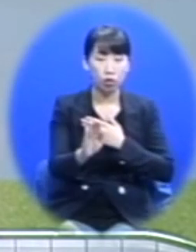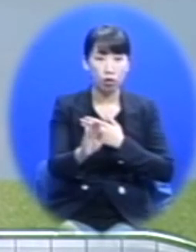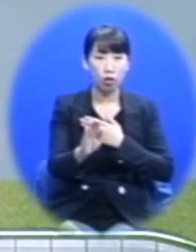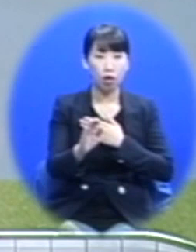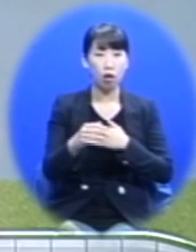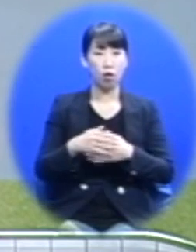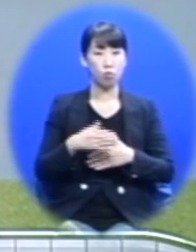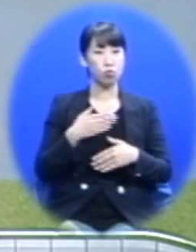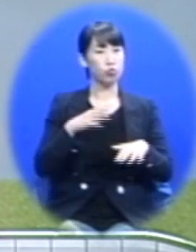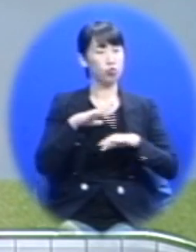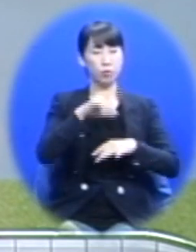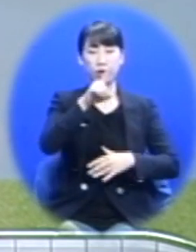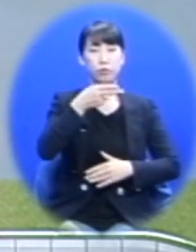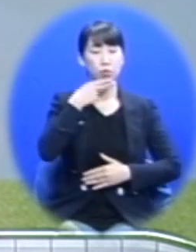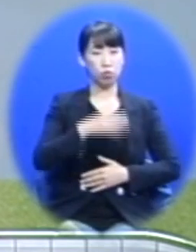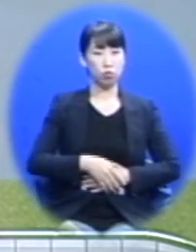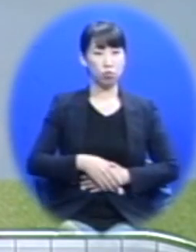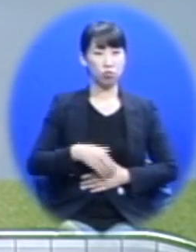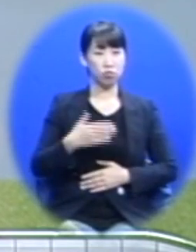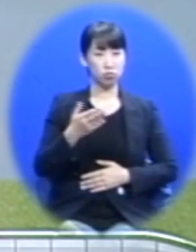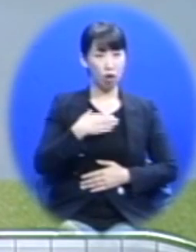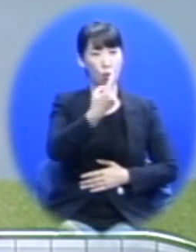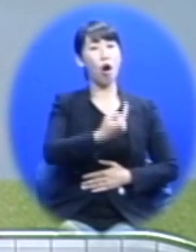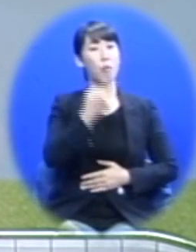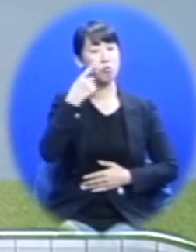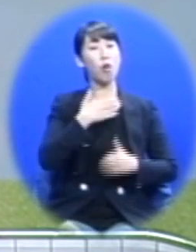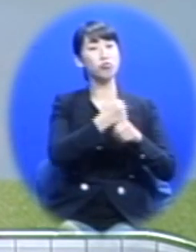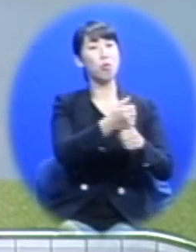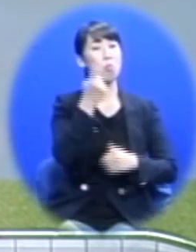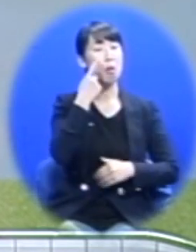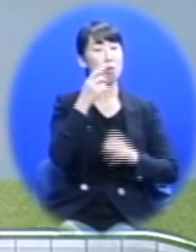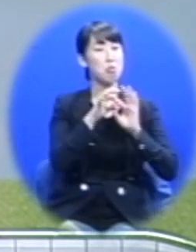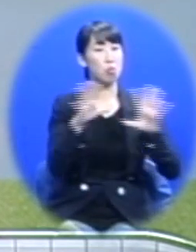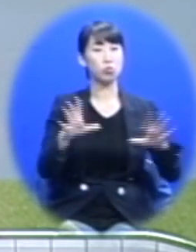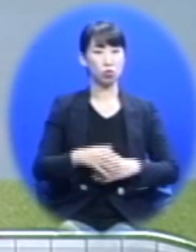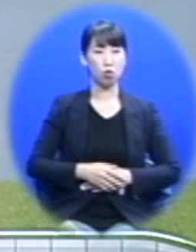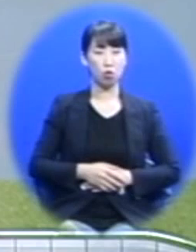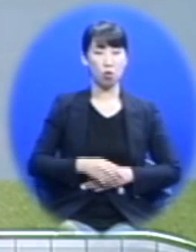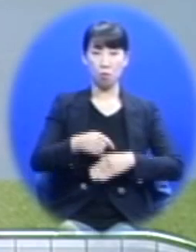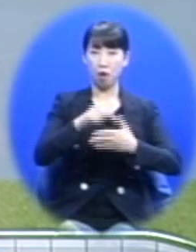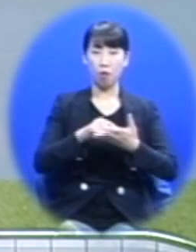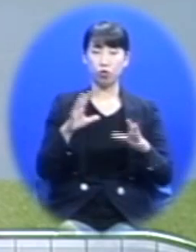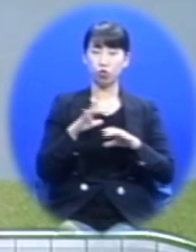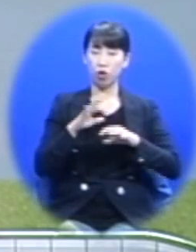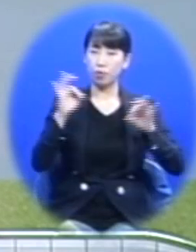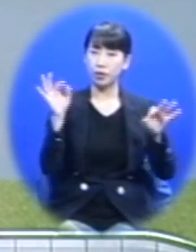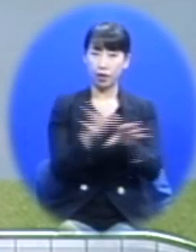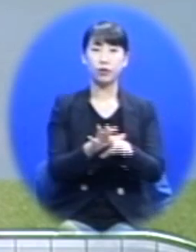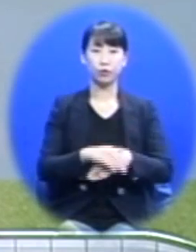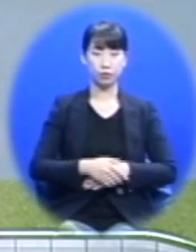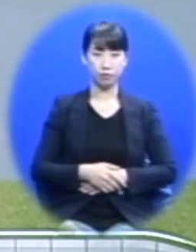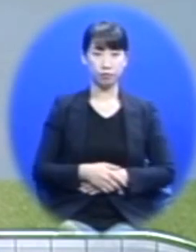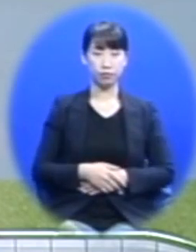오려면 와. 공안? 올 때면 와봐. 갑자기 마음의 두려움이 없어졌어요.